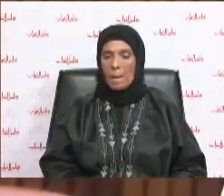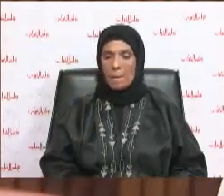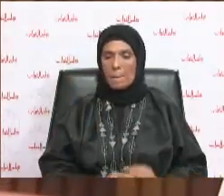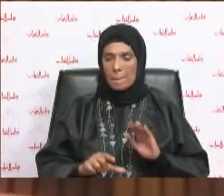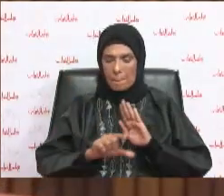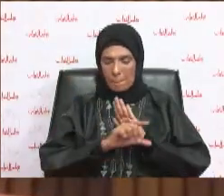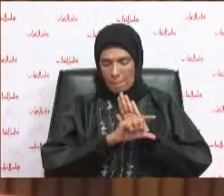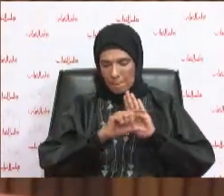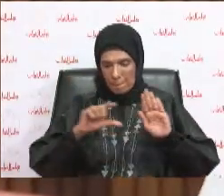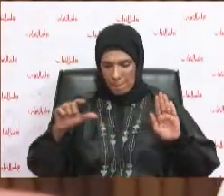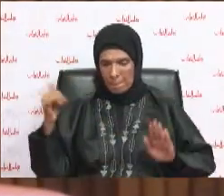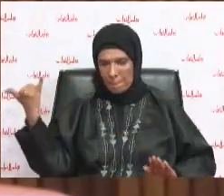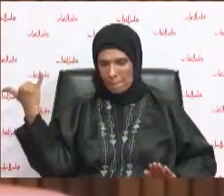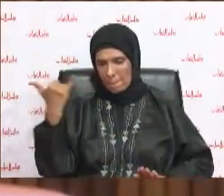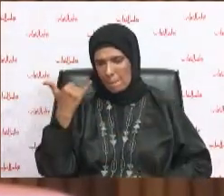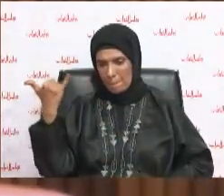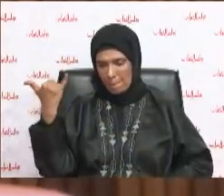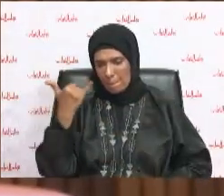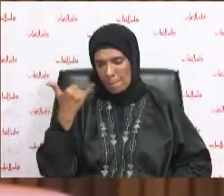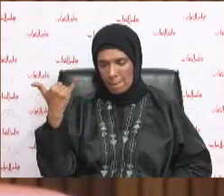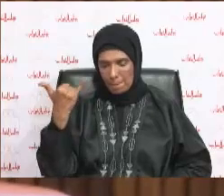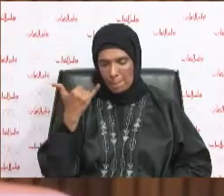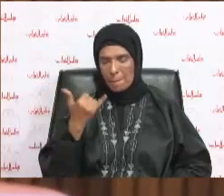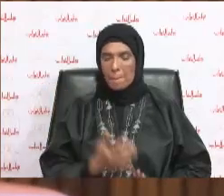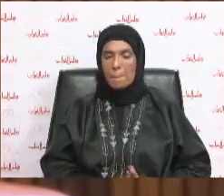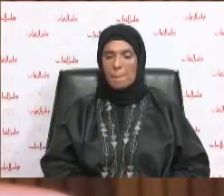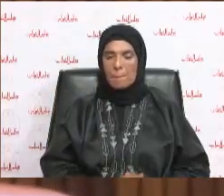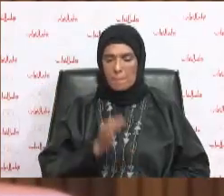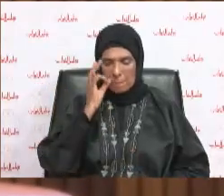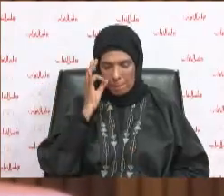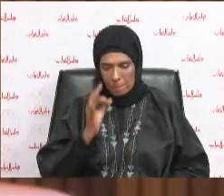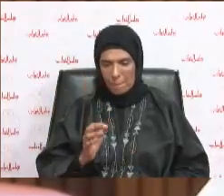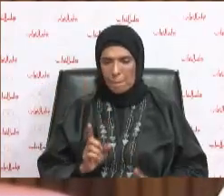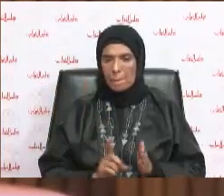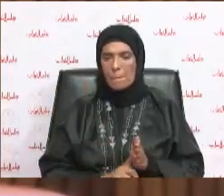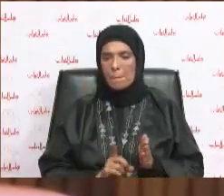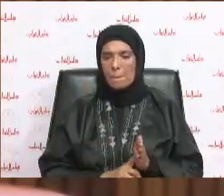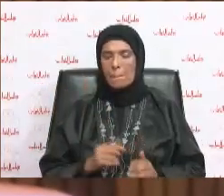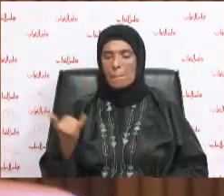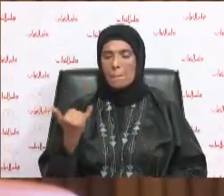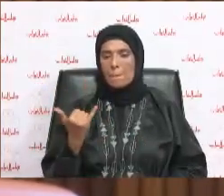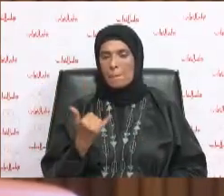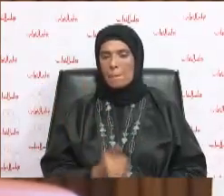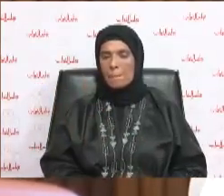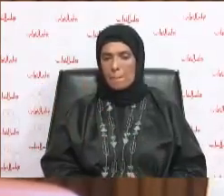مهم وموضوع استراتيجي وطني يجب إعطاء يعني الأهمية القصوى